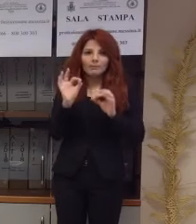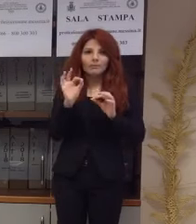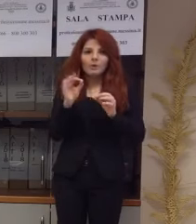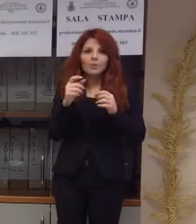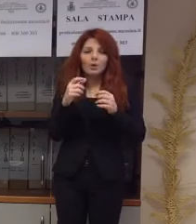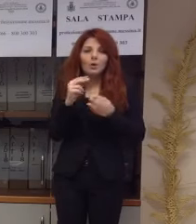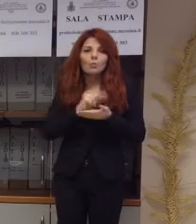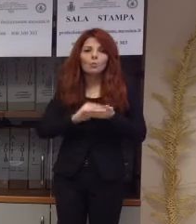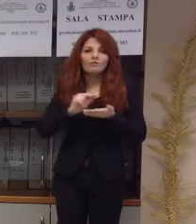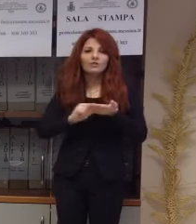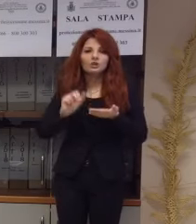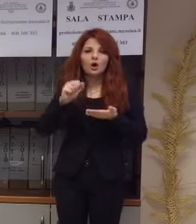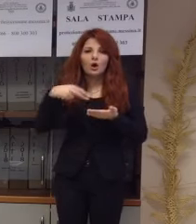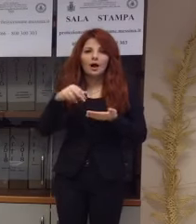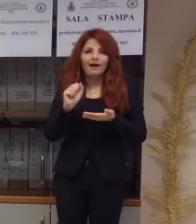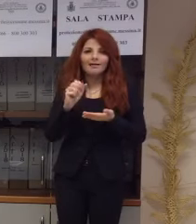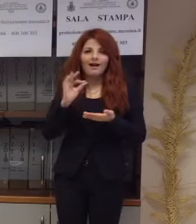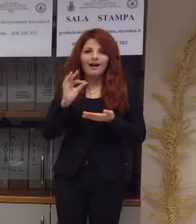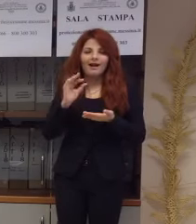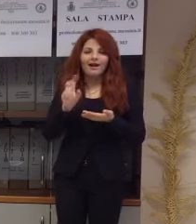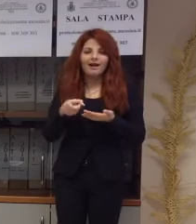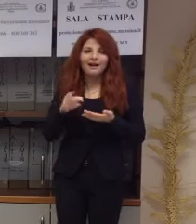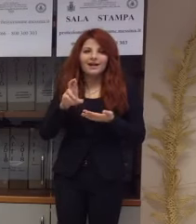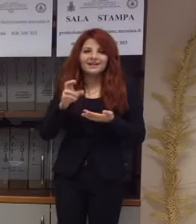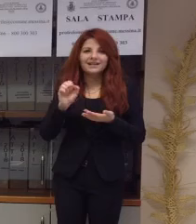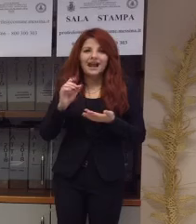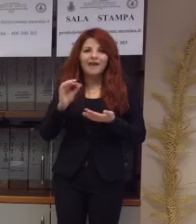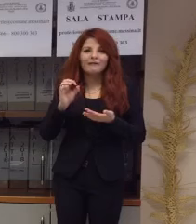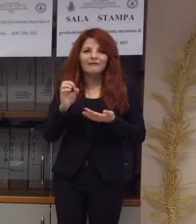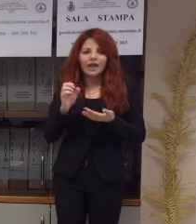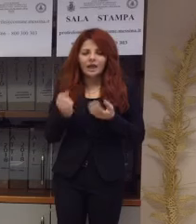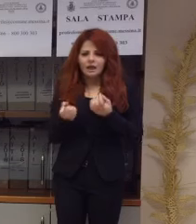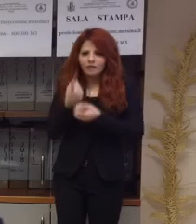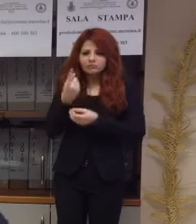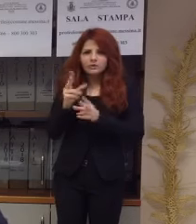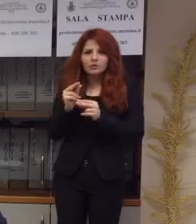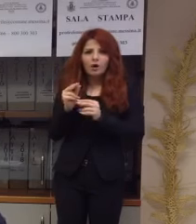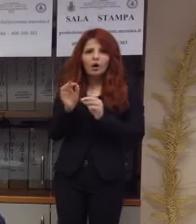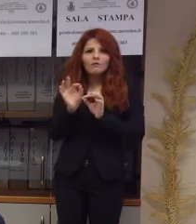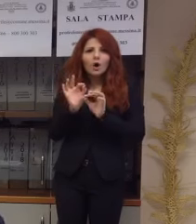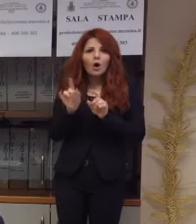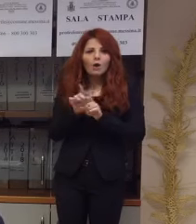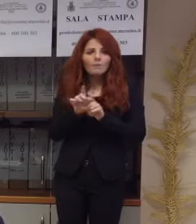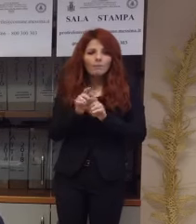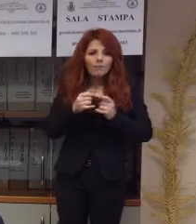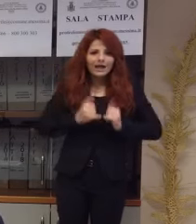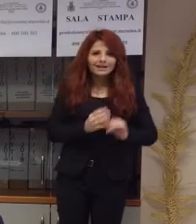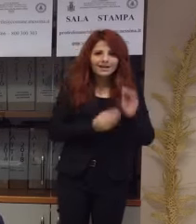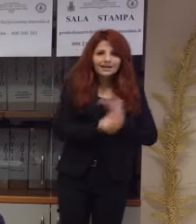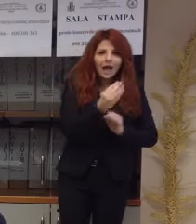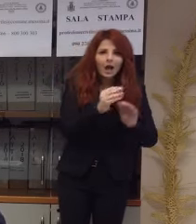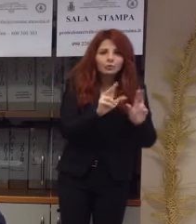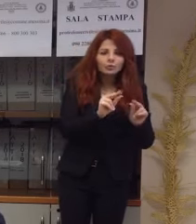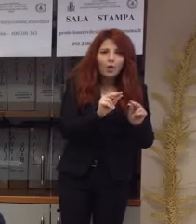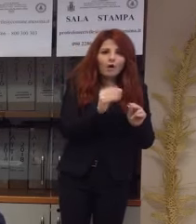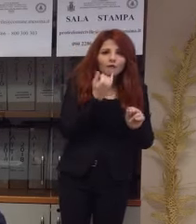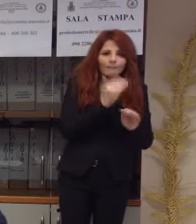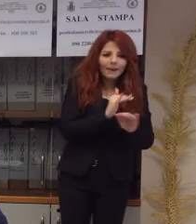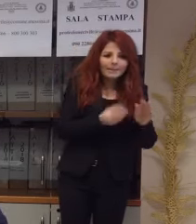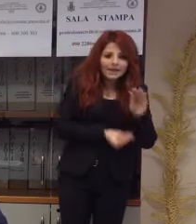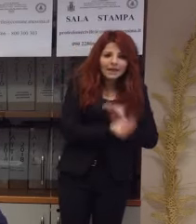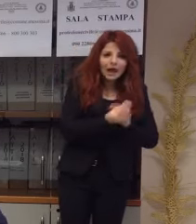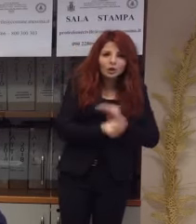dove non sono aggiornati i bambini. Ma dico, ma di che stiamo parlando? Ora che siamo a casa